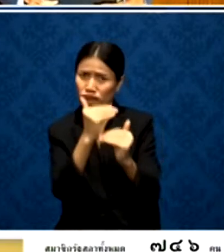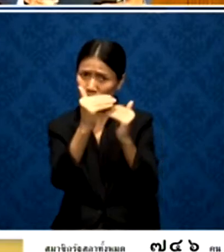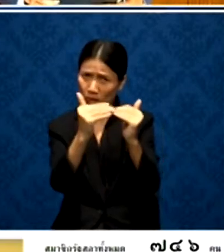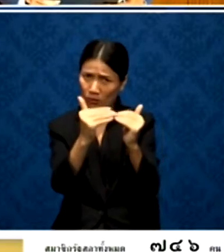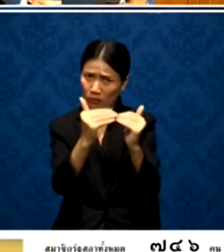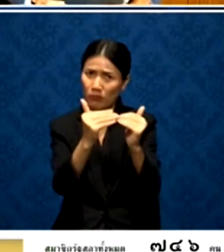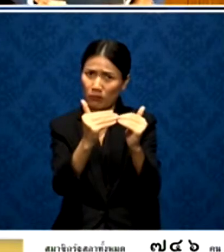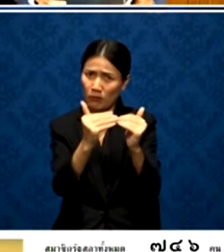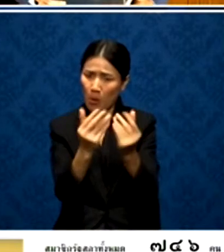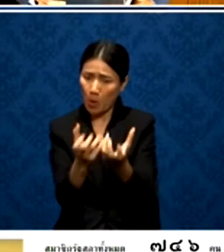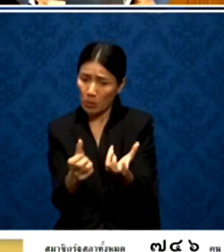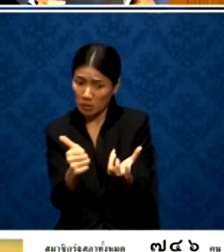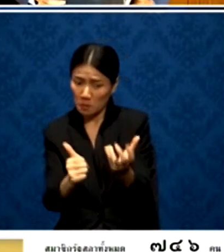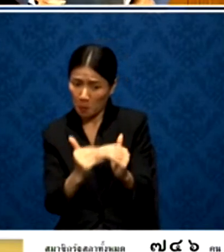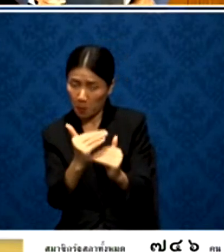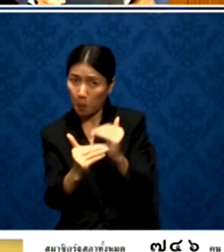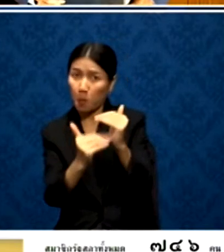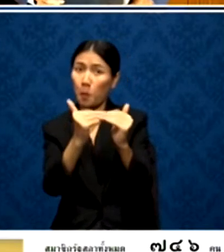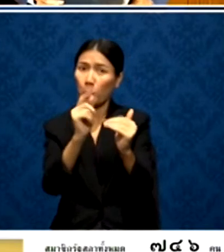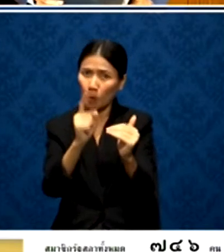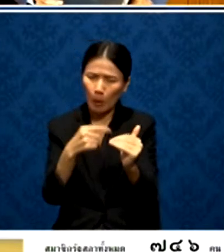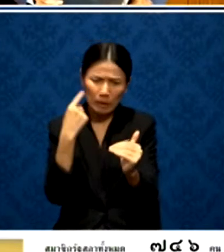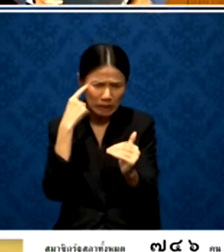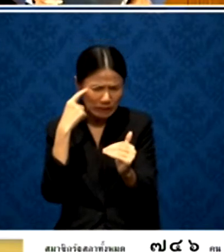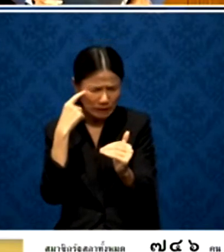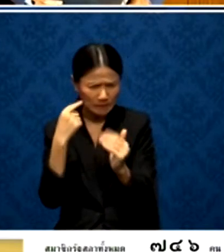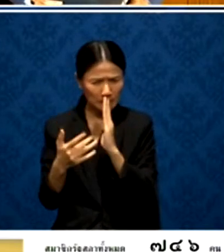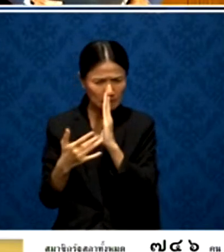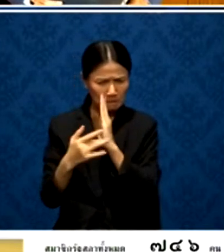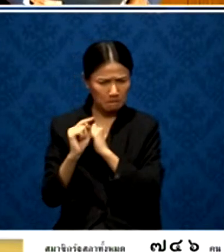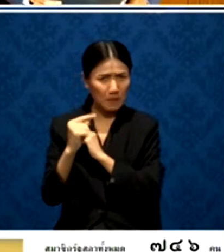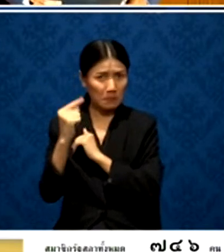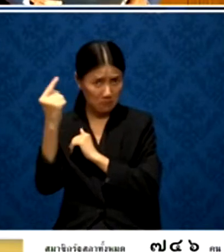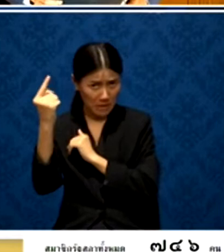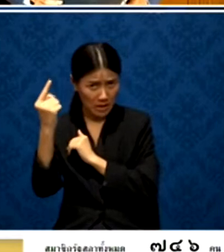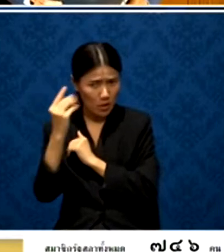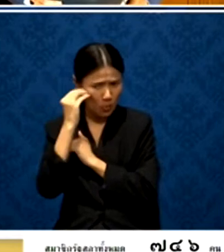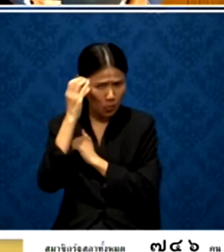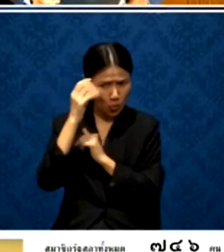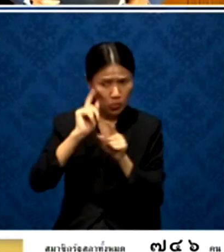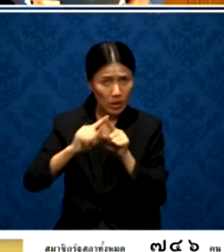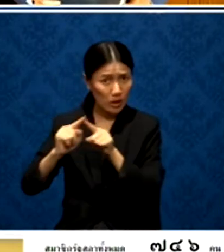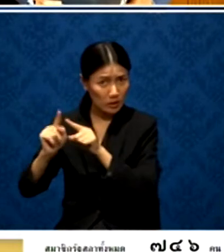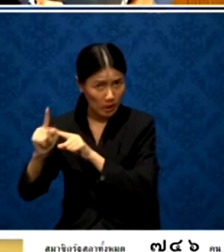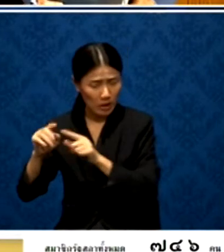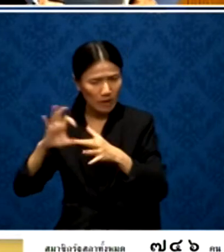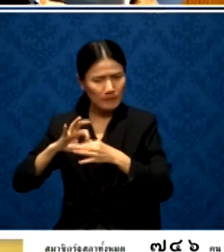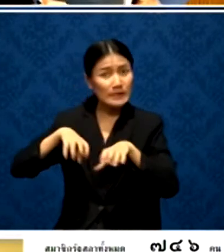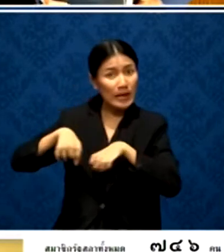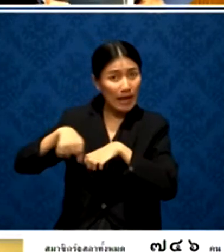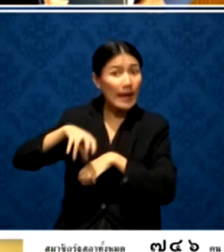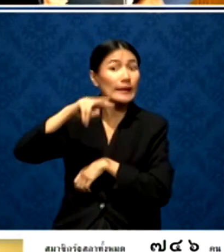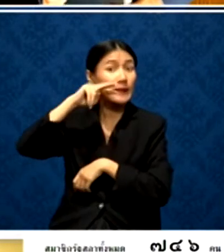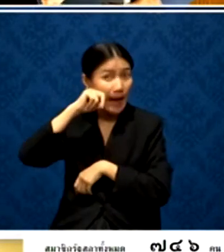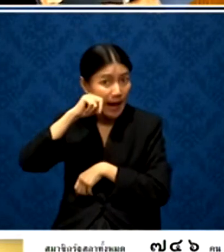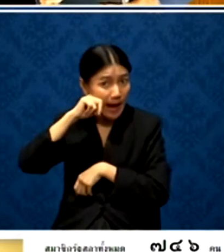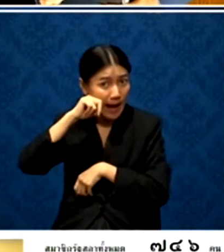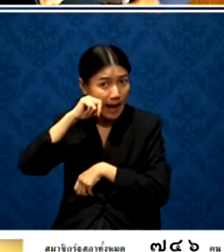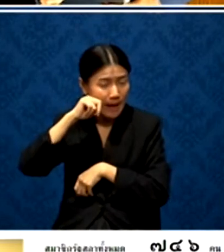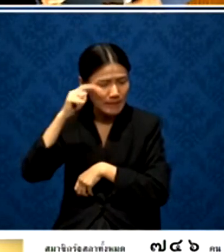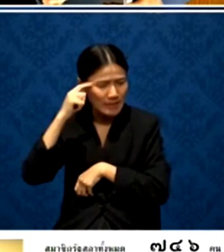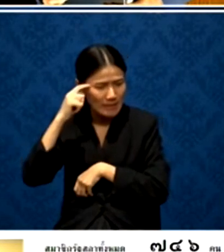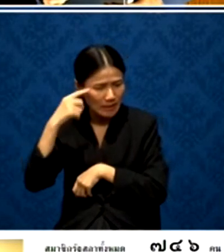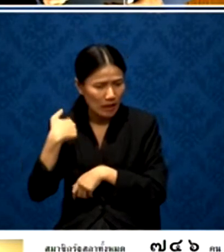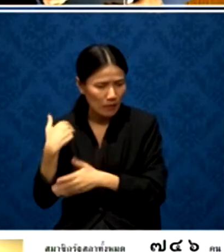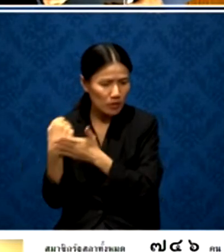กันจะมีการบูรณาการองค์ความรู้ด้านการบริหารจัดการน้ำให้มีประสิทธิภ